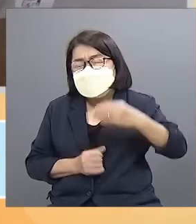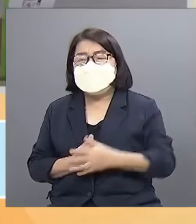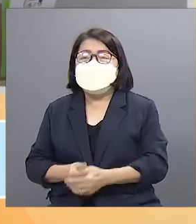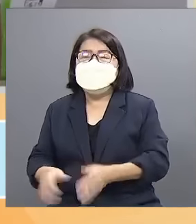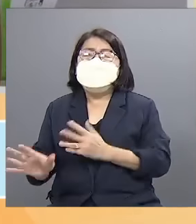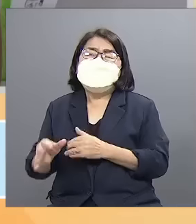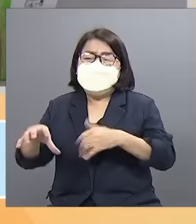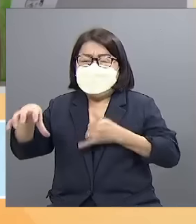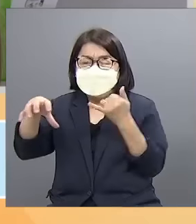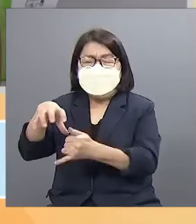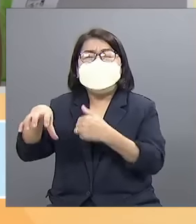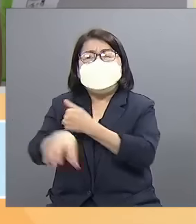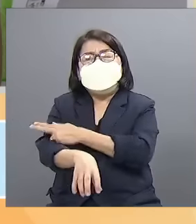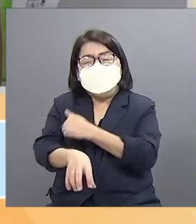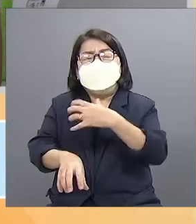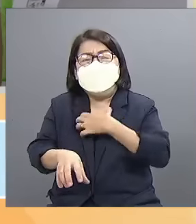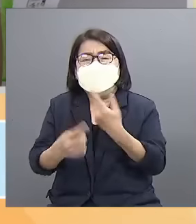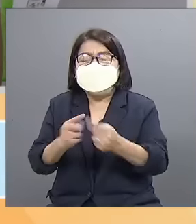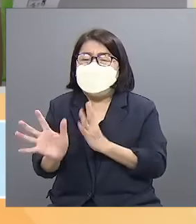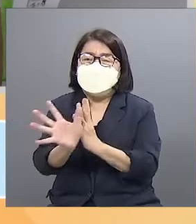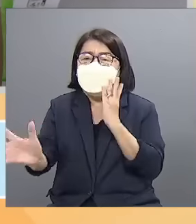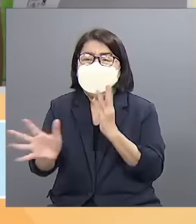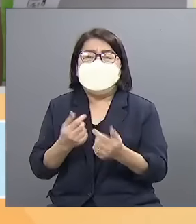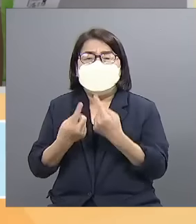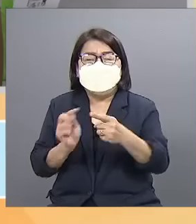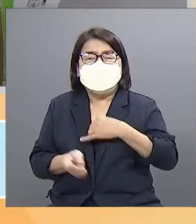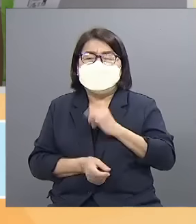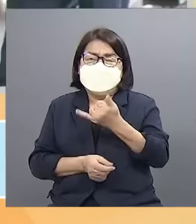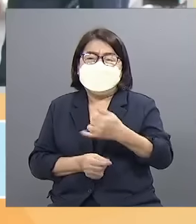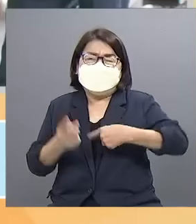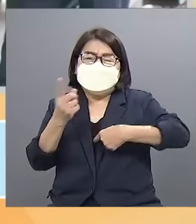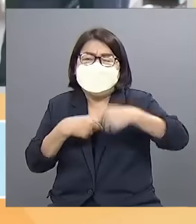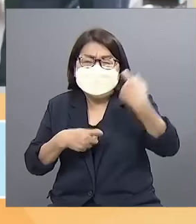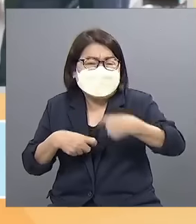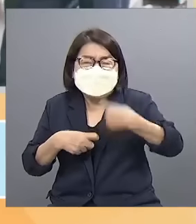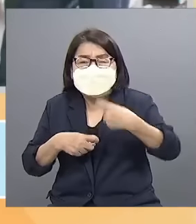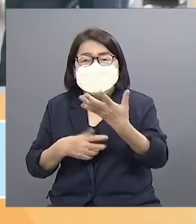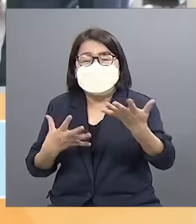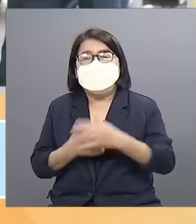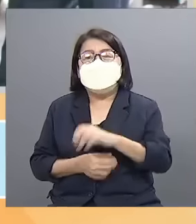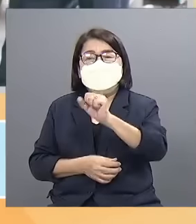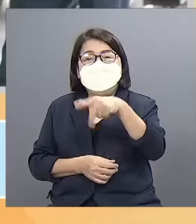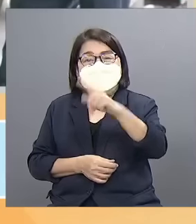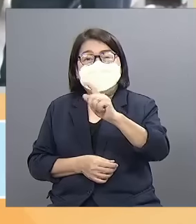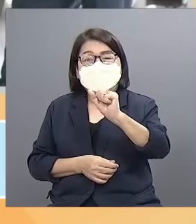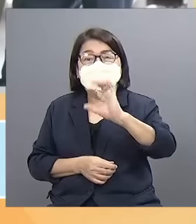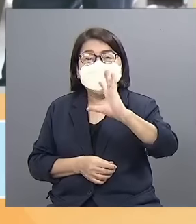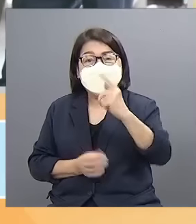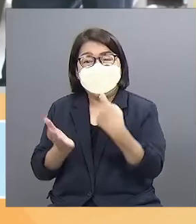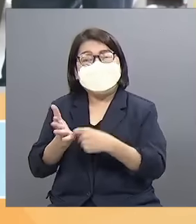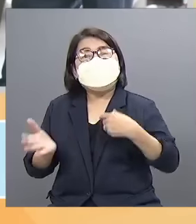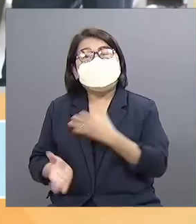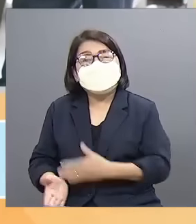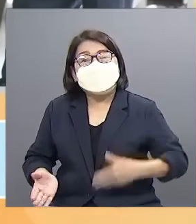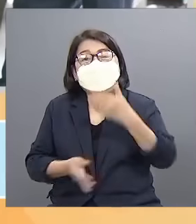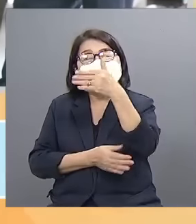แล้บางท่านก็ไม่สะดวกเยอะเดนทางไปลฮียบาลทางสอบปชาชอ หรสำหงหลกการกลภาหเหชาติ รวมกับสัภา